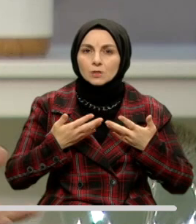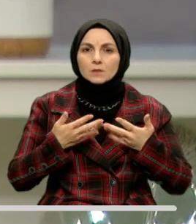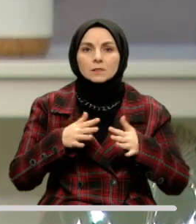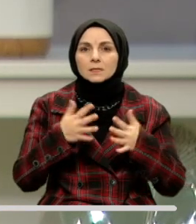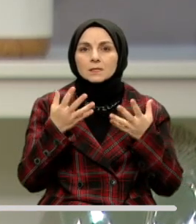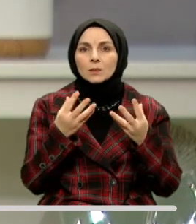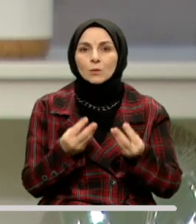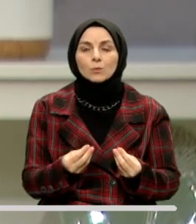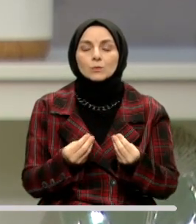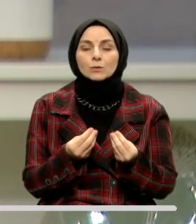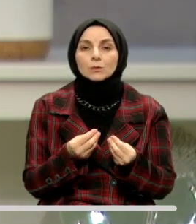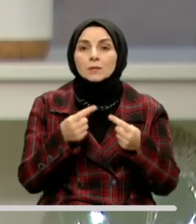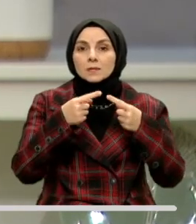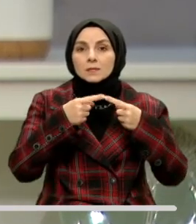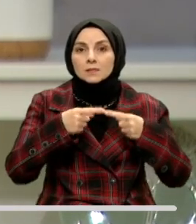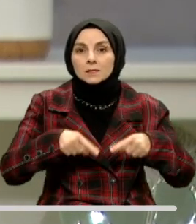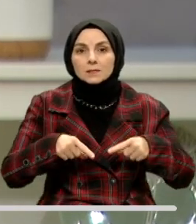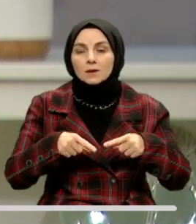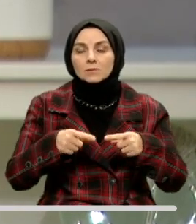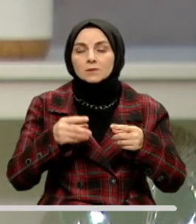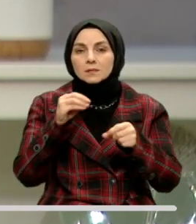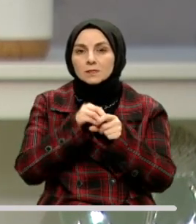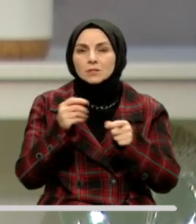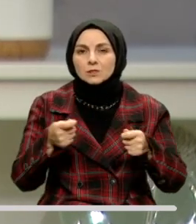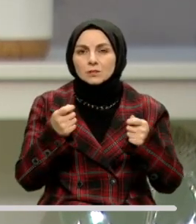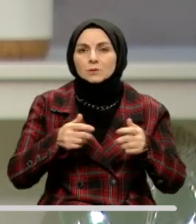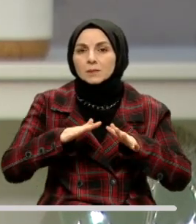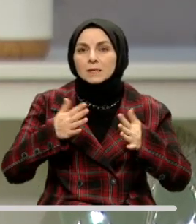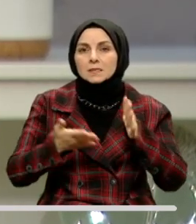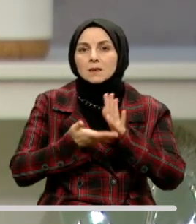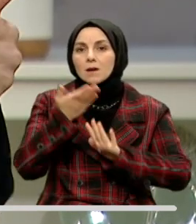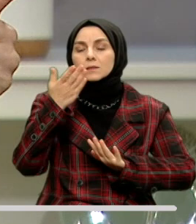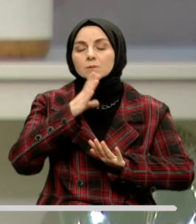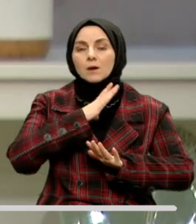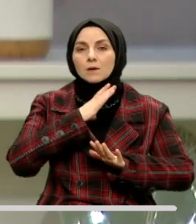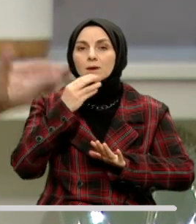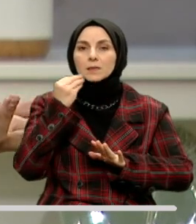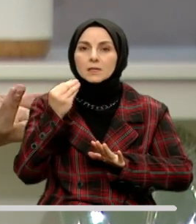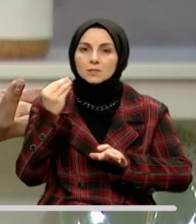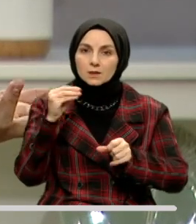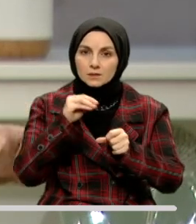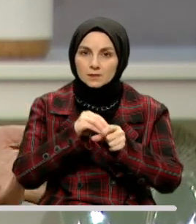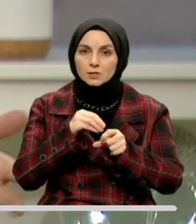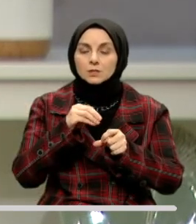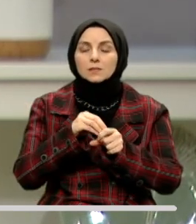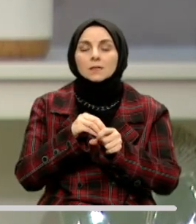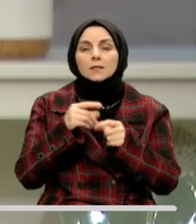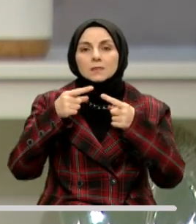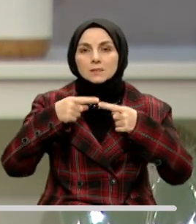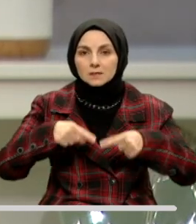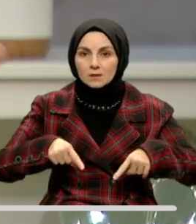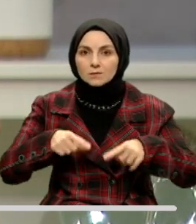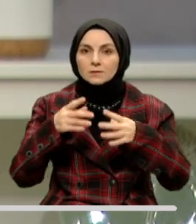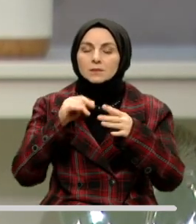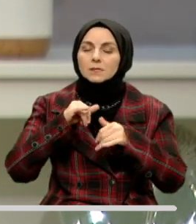çalışma nedir? Sınav motivasyonu ne şekilde artırırız? Gençler için de aslında ilerleyen yaşlarımızda da girmeye devam ediyoruz sınavlara malum.